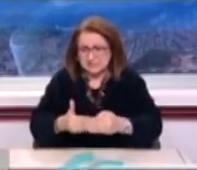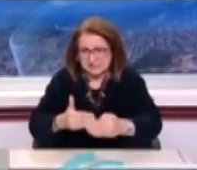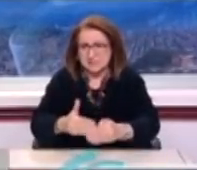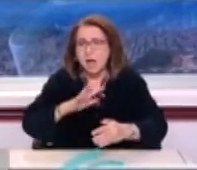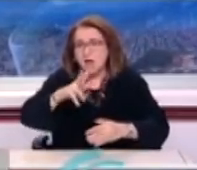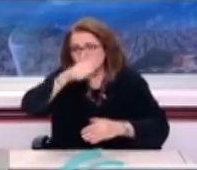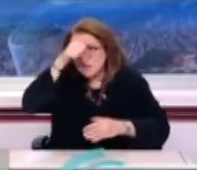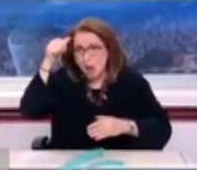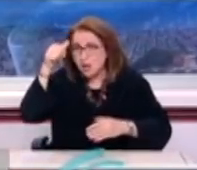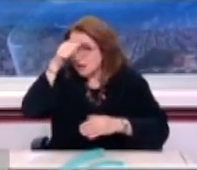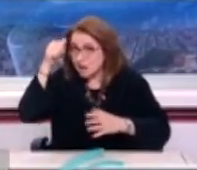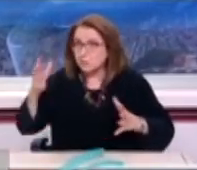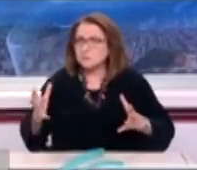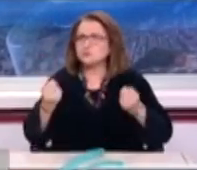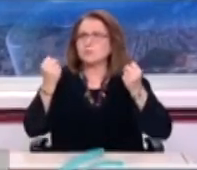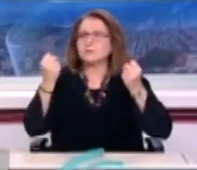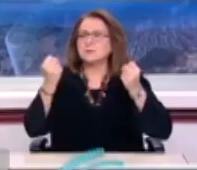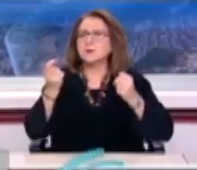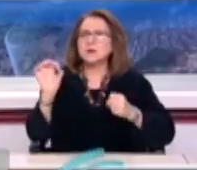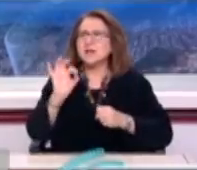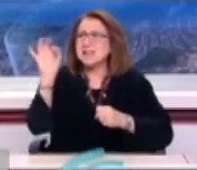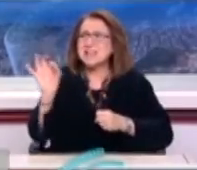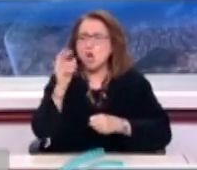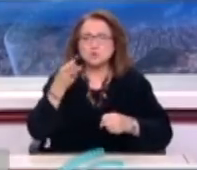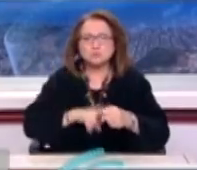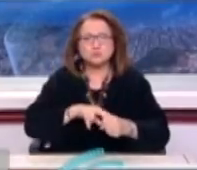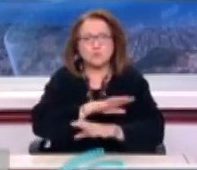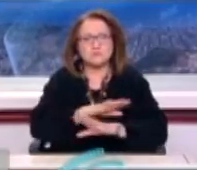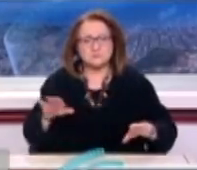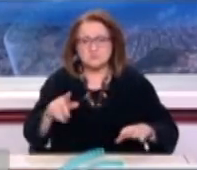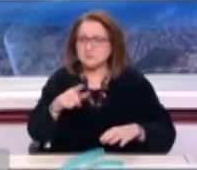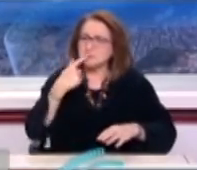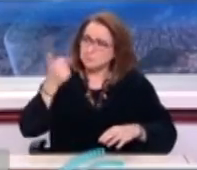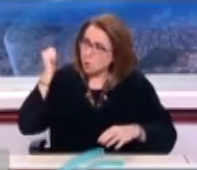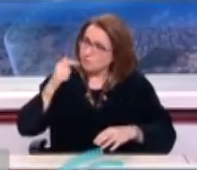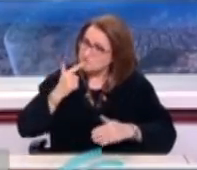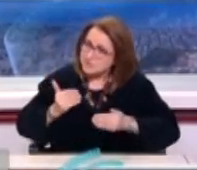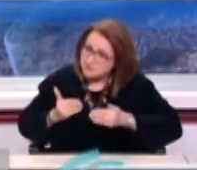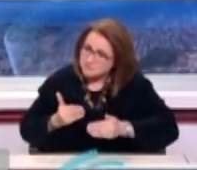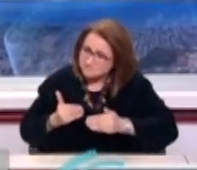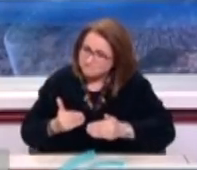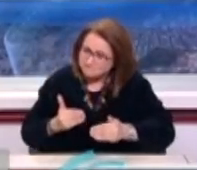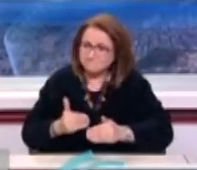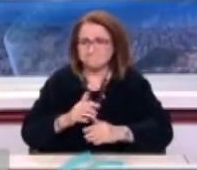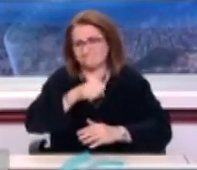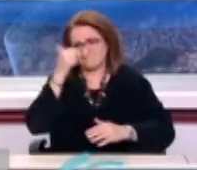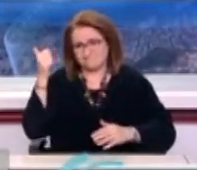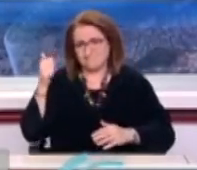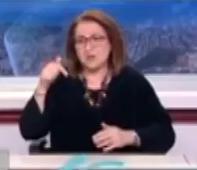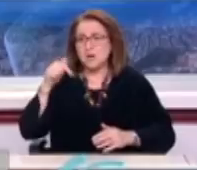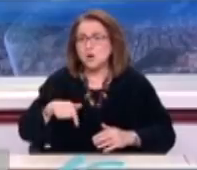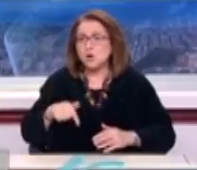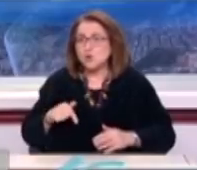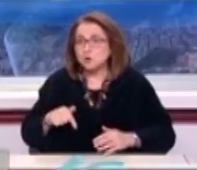στο σύστημα υγείας μας και τυχόν κοινωνικο-οικονομικές επιπτώσεις. Το σύστημα υγείας θα κληθεί να αντιμετωπίσει έναν αυξημένο